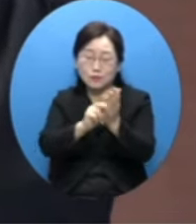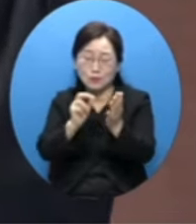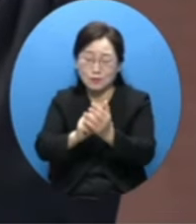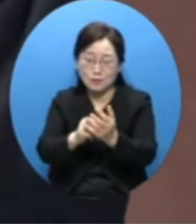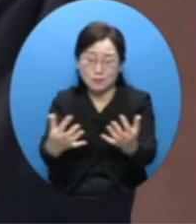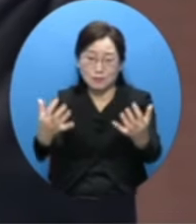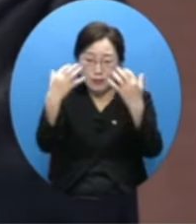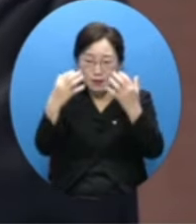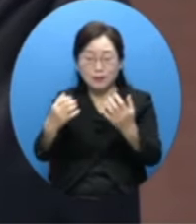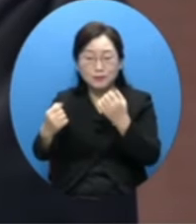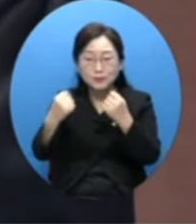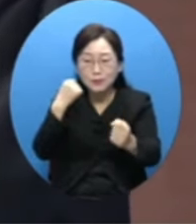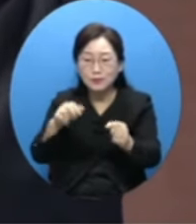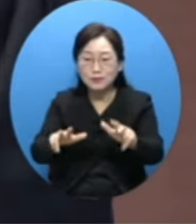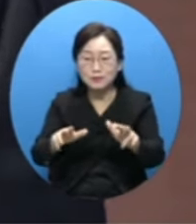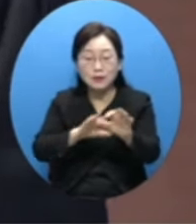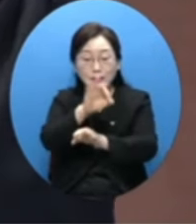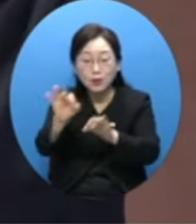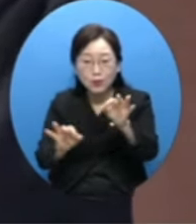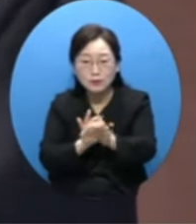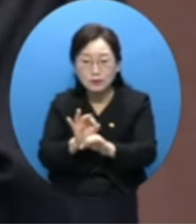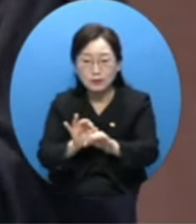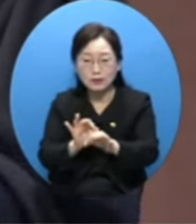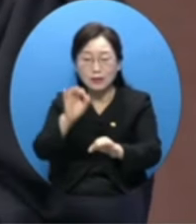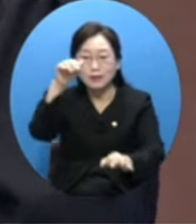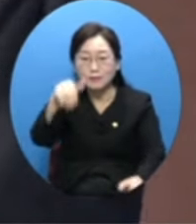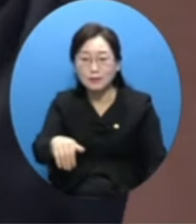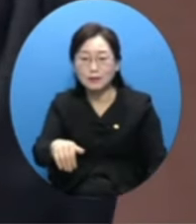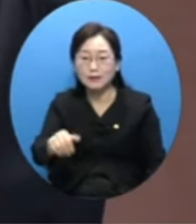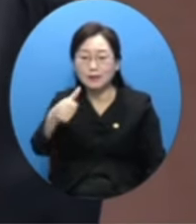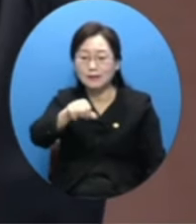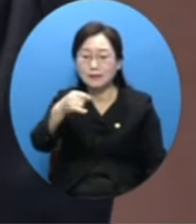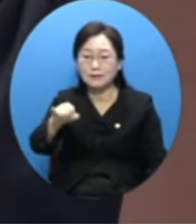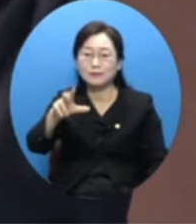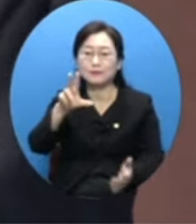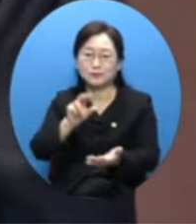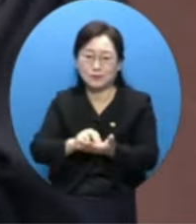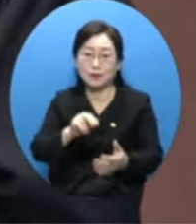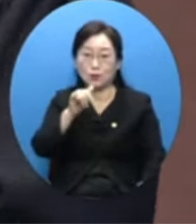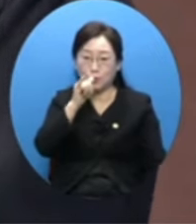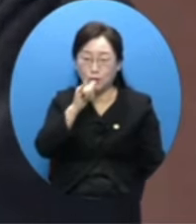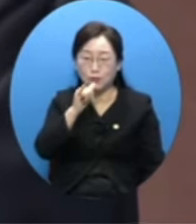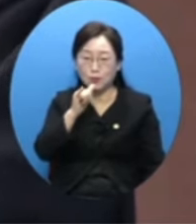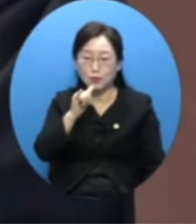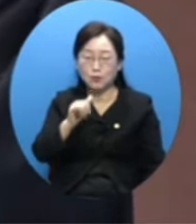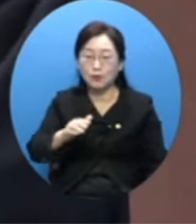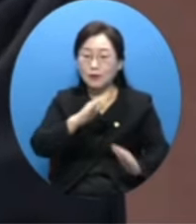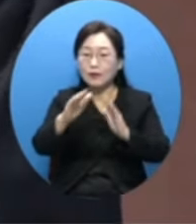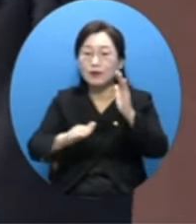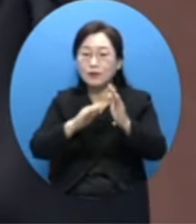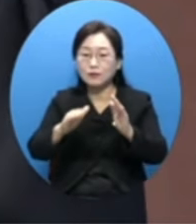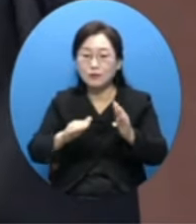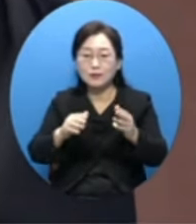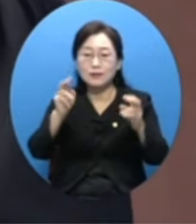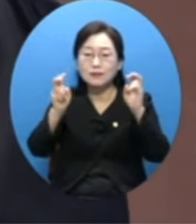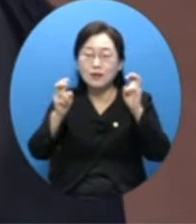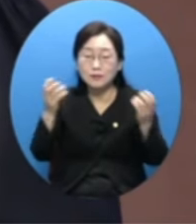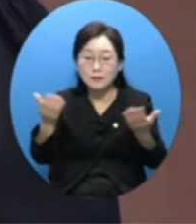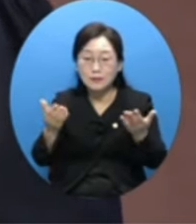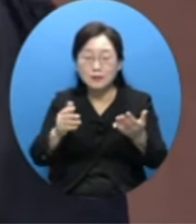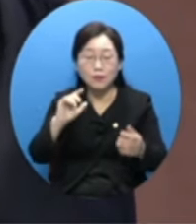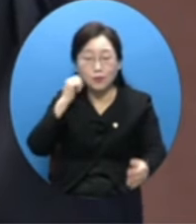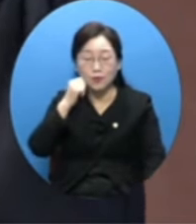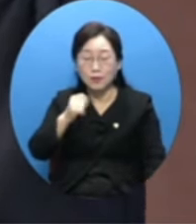할지라도, 지금 경적으로 어렵고 자녀의 문제가 있고 가정의 사업에 어려움이 있다고